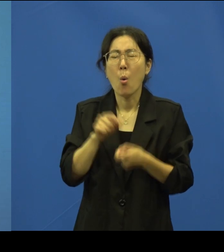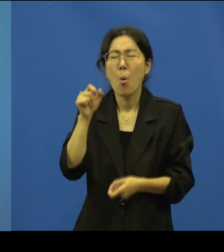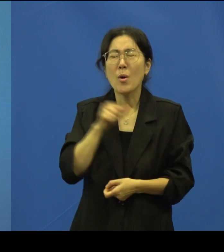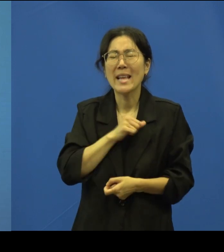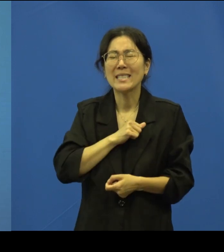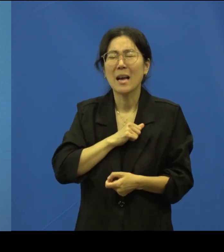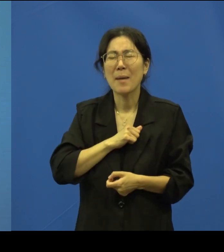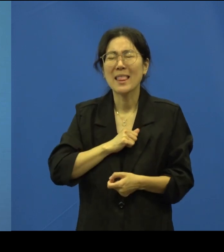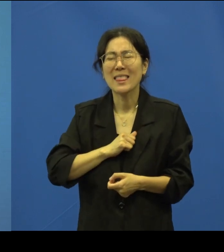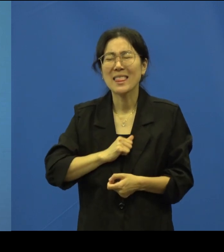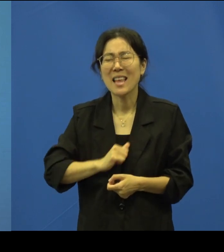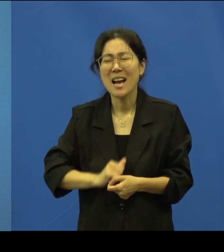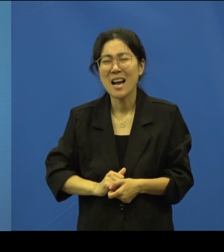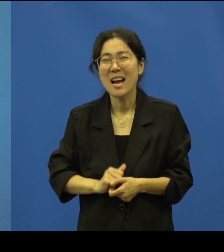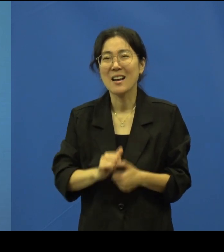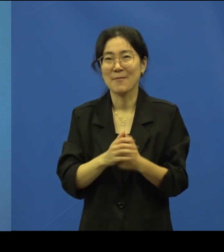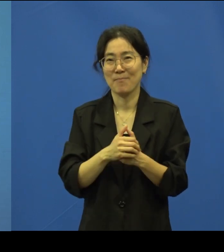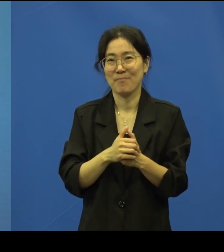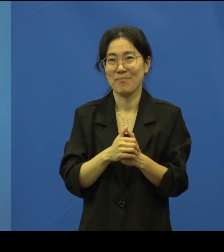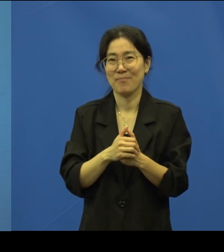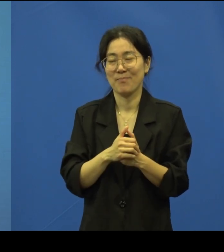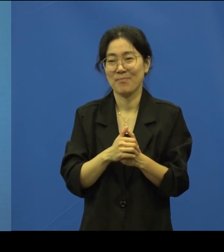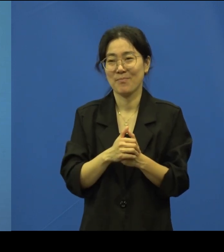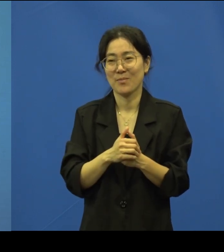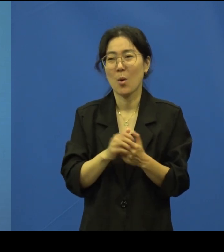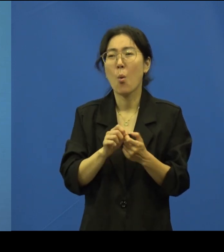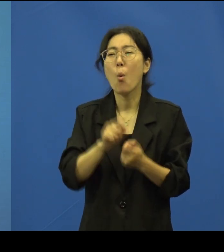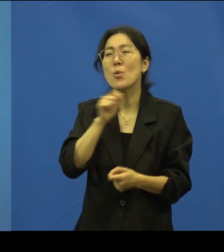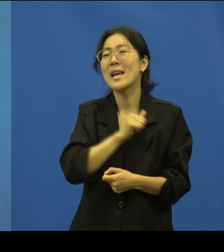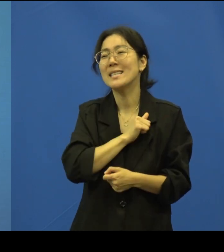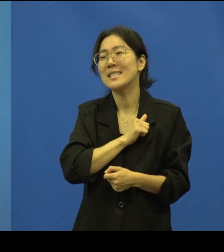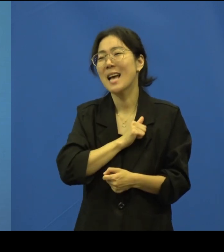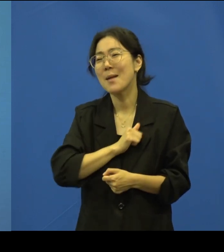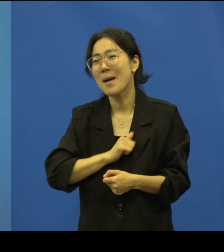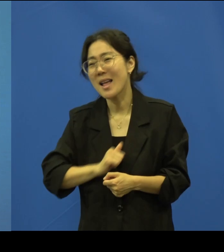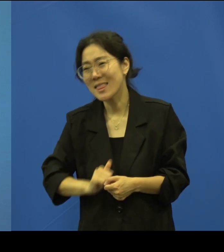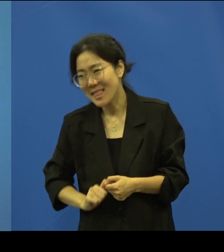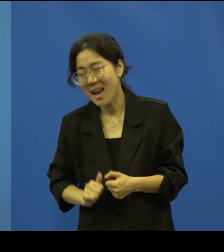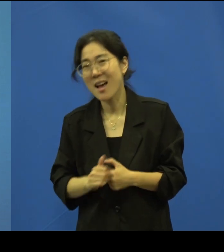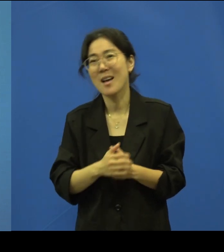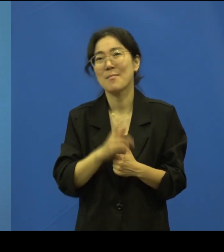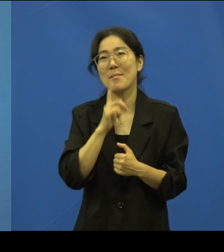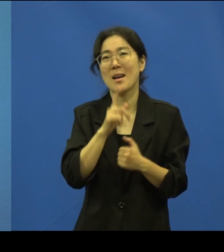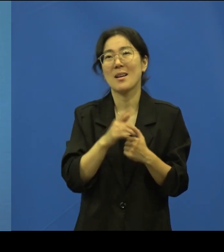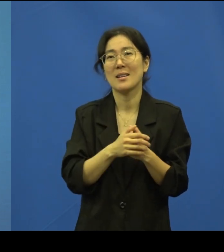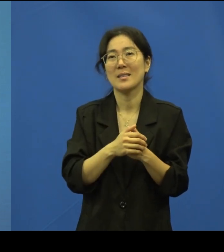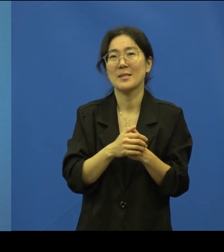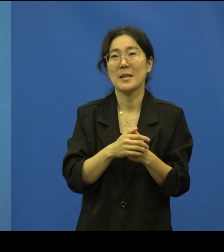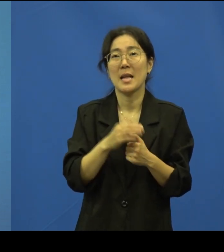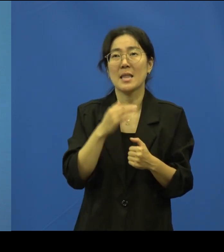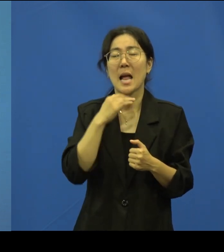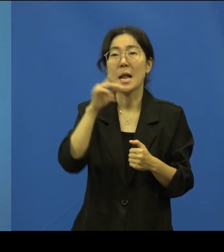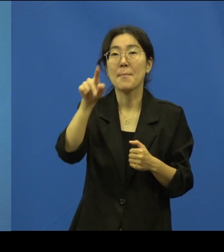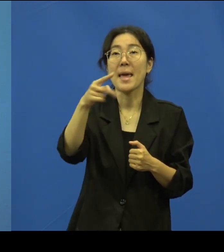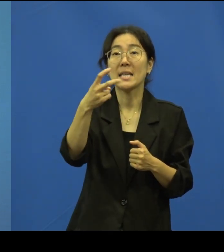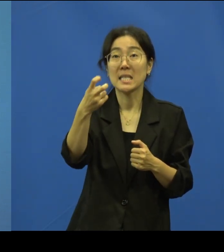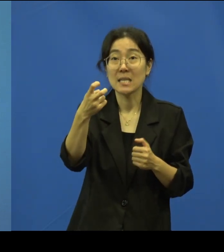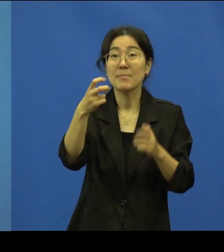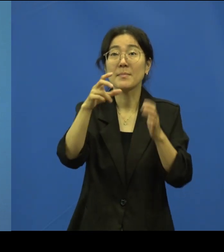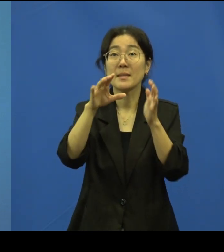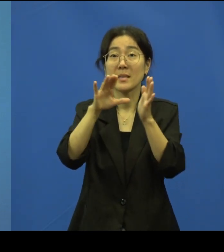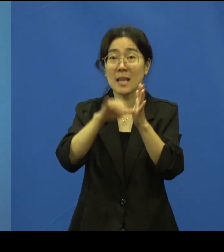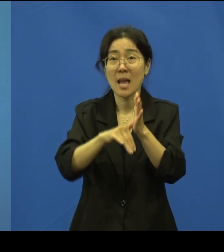그건 이삭을 100세 낳은 얘기가 아니에요. 모리아산에서 120세가 가까운